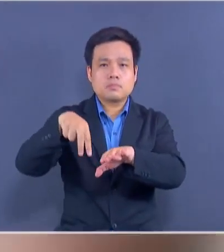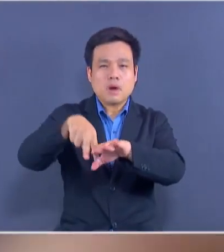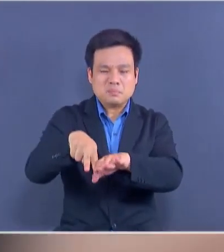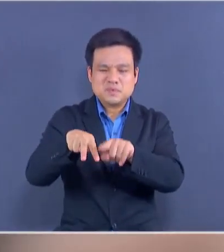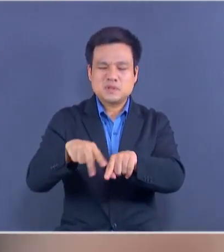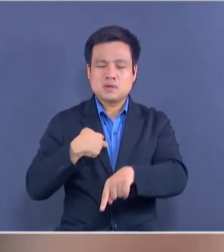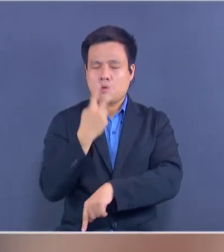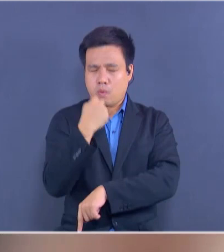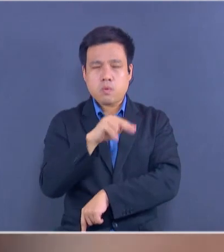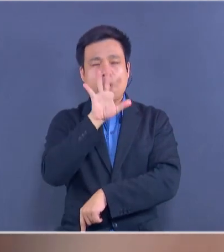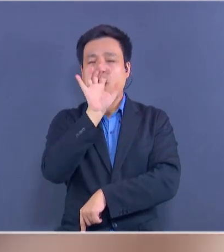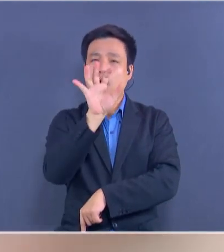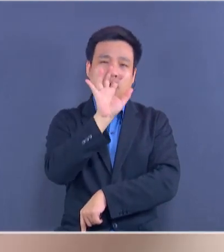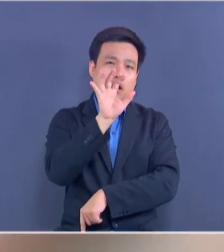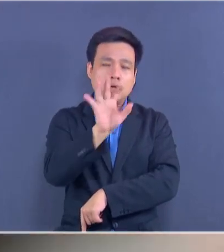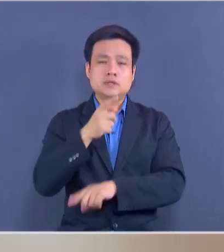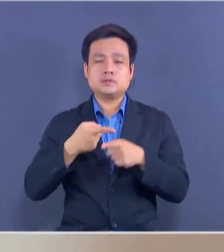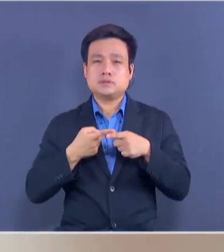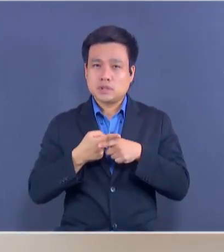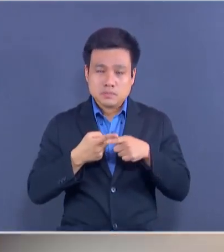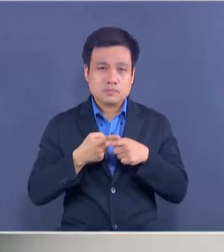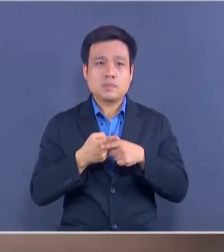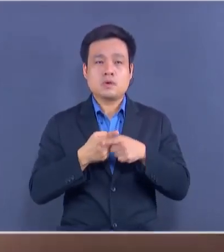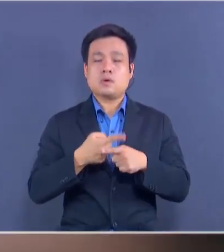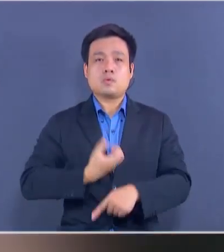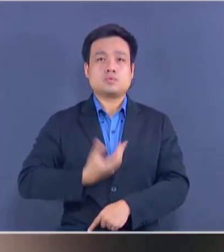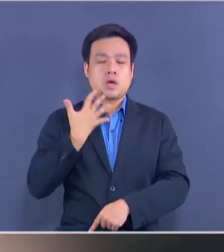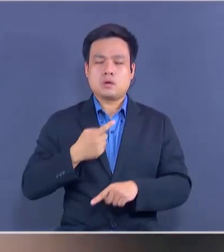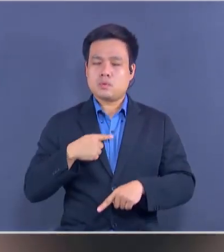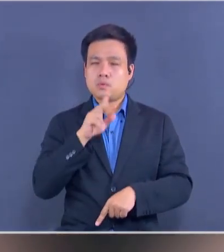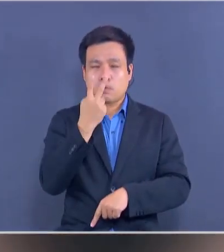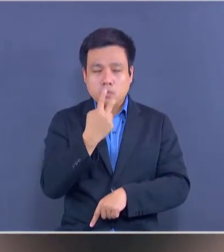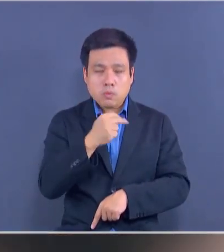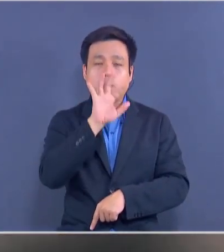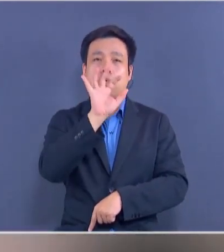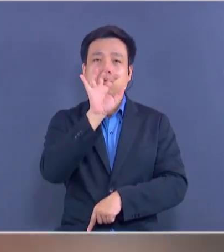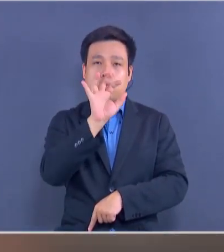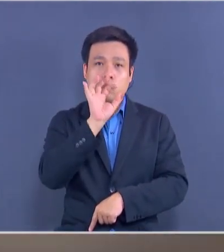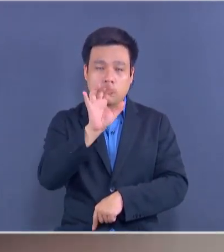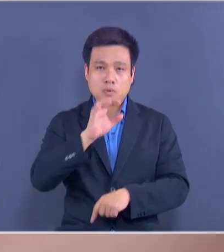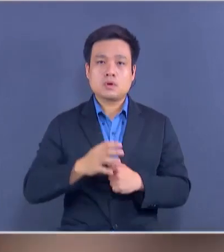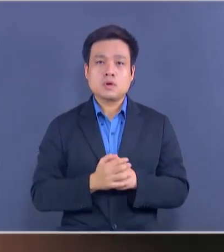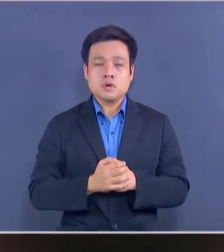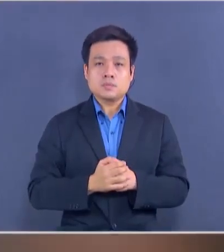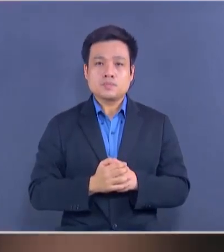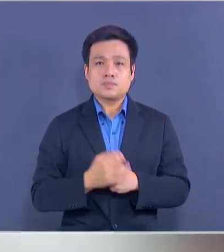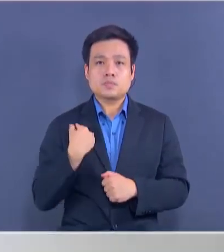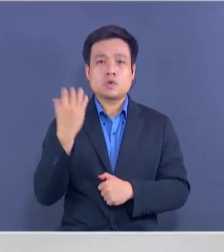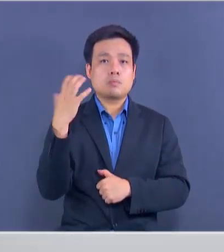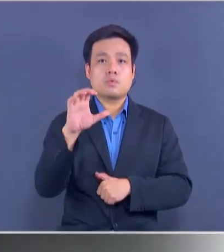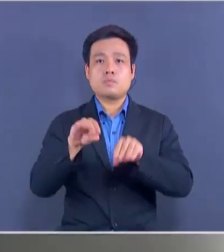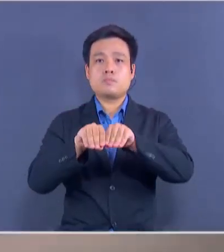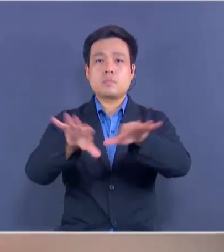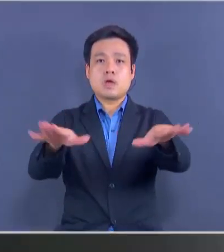ค่ะร้องเสียงดังเลยทั้งด้วยความเจ็บปวดทั้งด้วยความตื่นตกใจแล้วผู้ที่ใช้ TikTok เนี่ยโพสต์ข้อความนะคะบอกเกิดเ